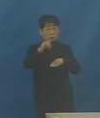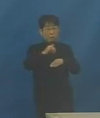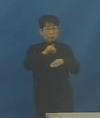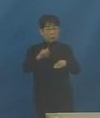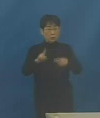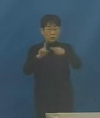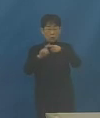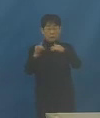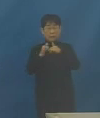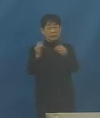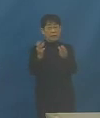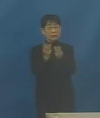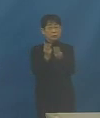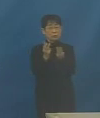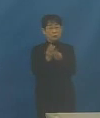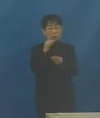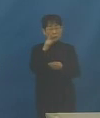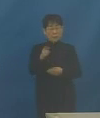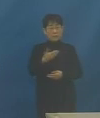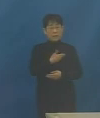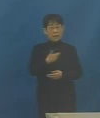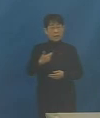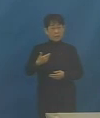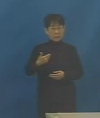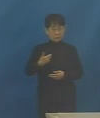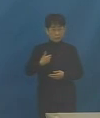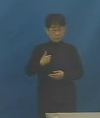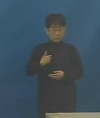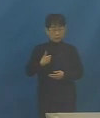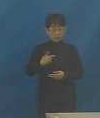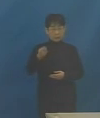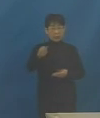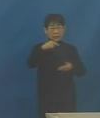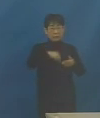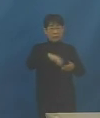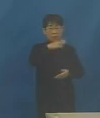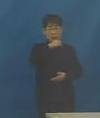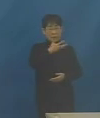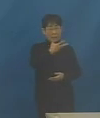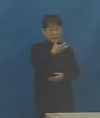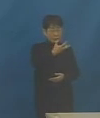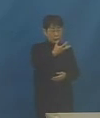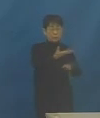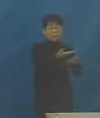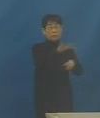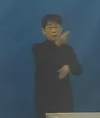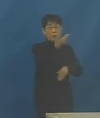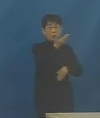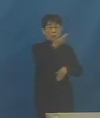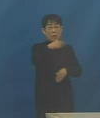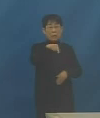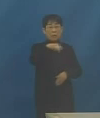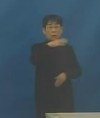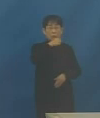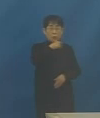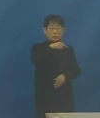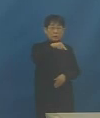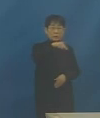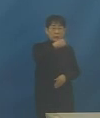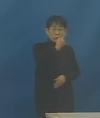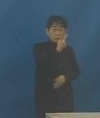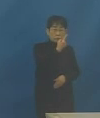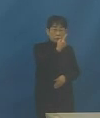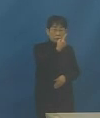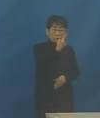見られるようになってきておりますし中には80台以上100歳くらいの方まで